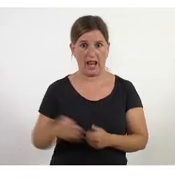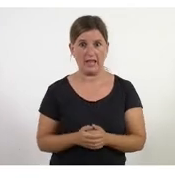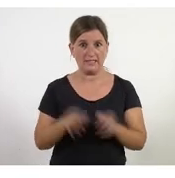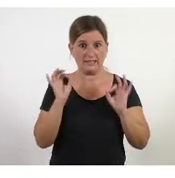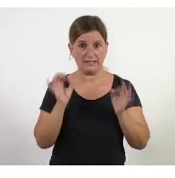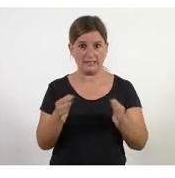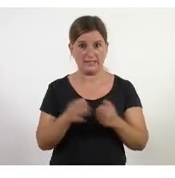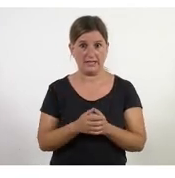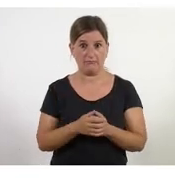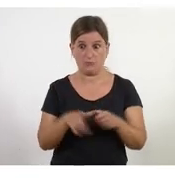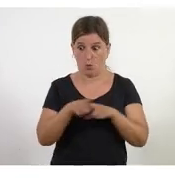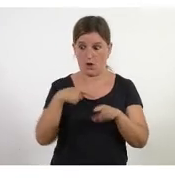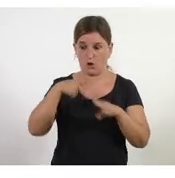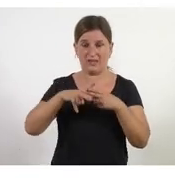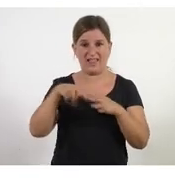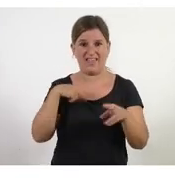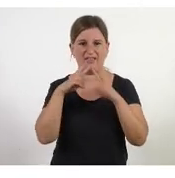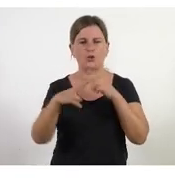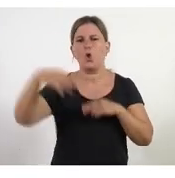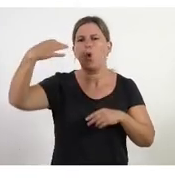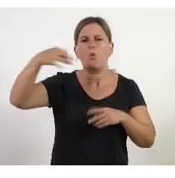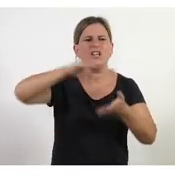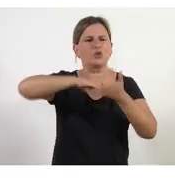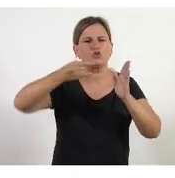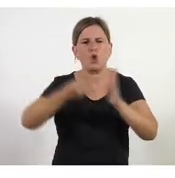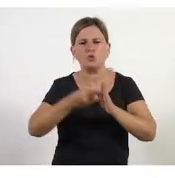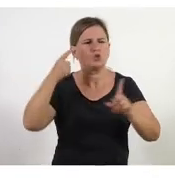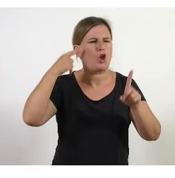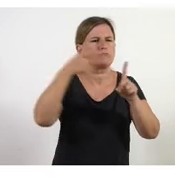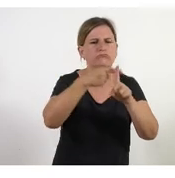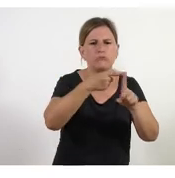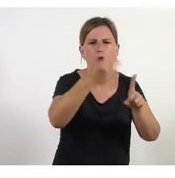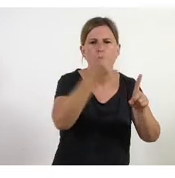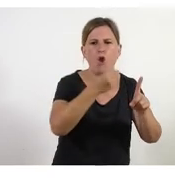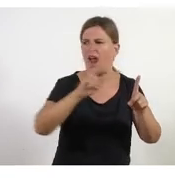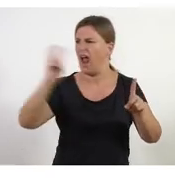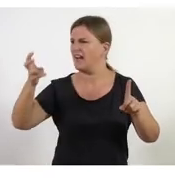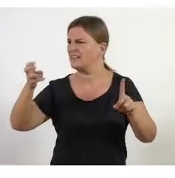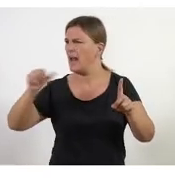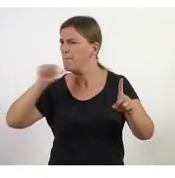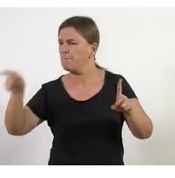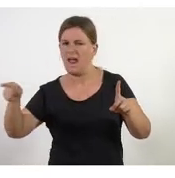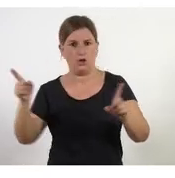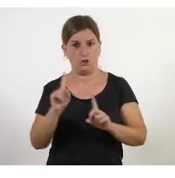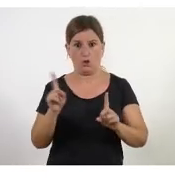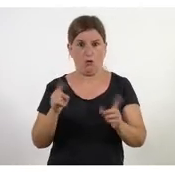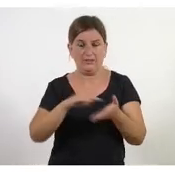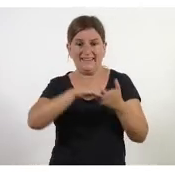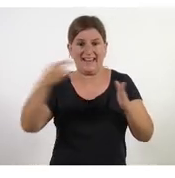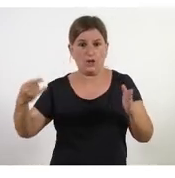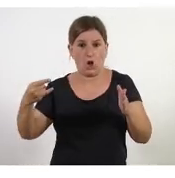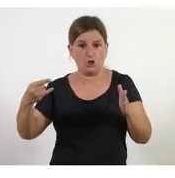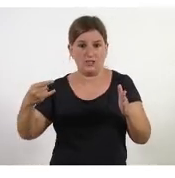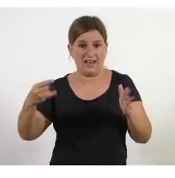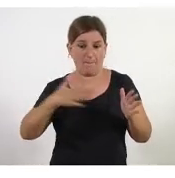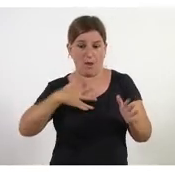volíem dir durant el taller. No hi ha una solució bona ni dolenta. I la tecnologia, al final, m'ho diu la meva